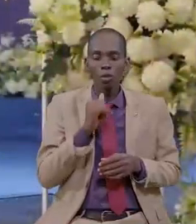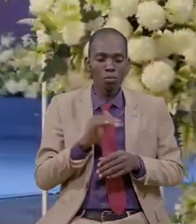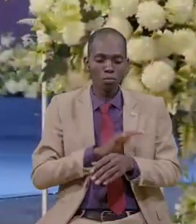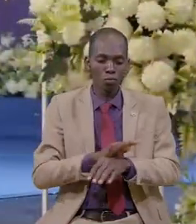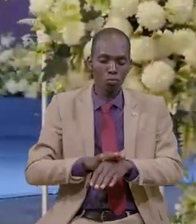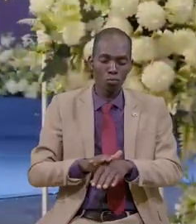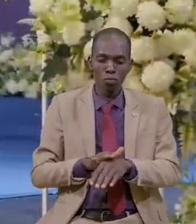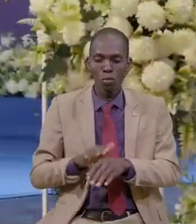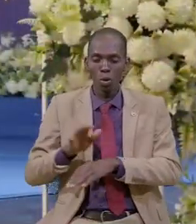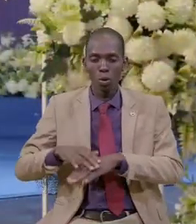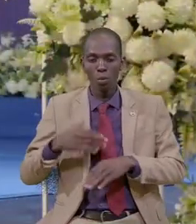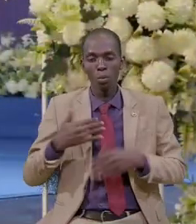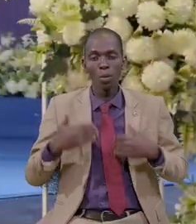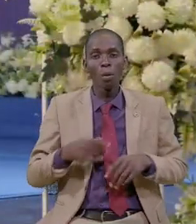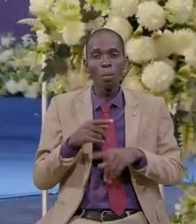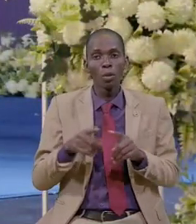mon visage jeune.